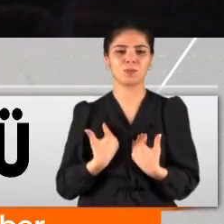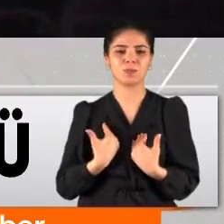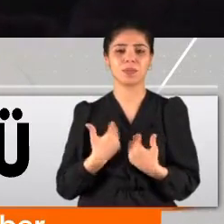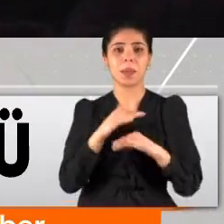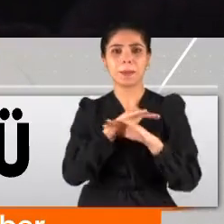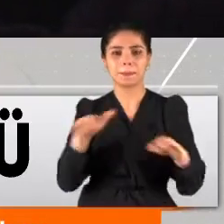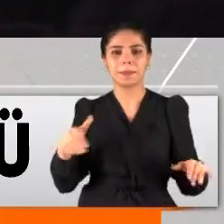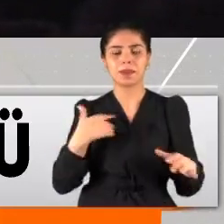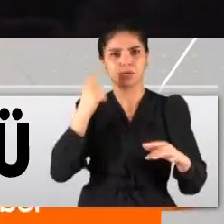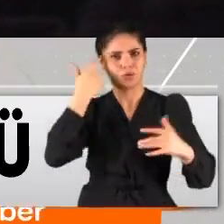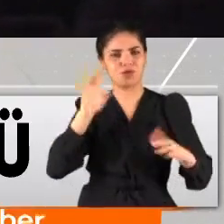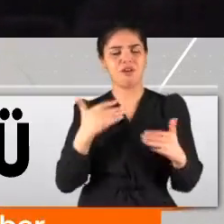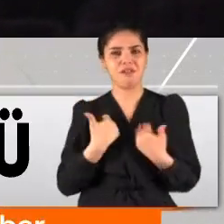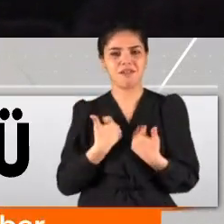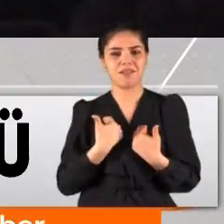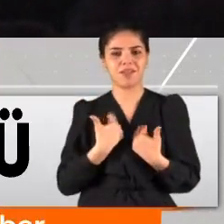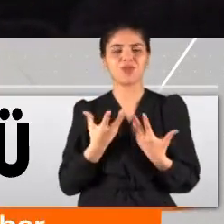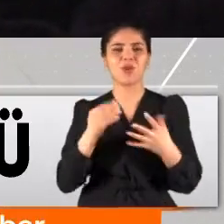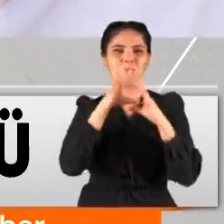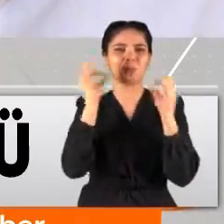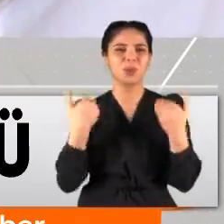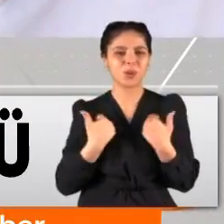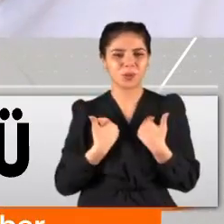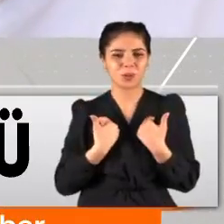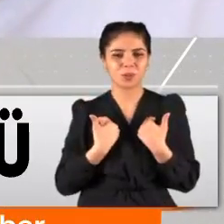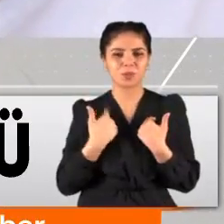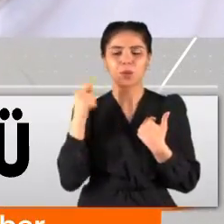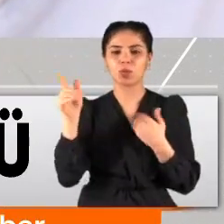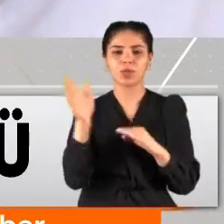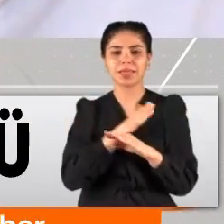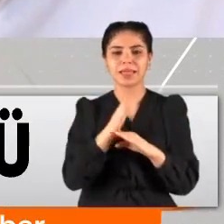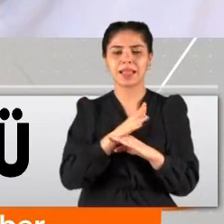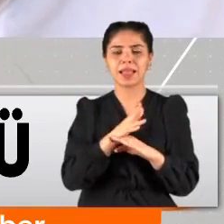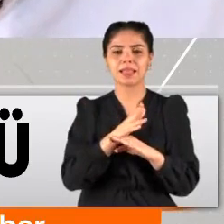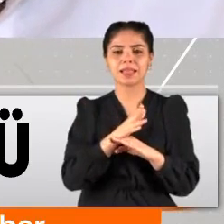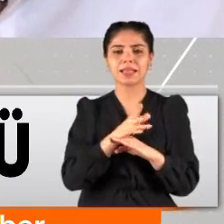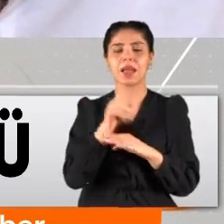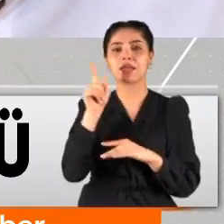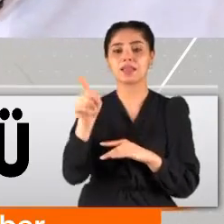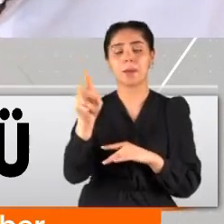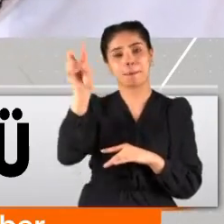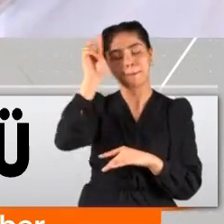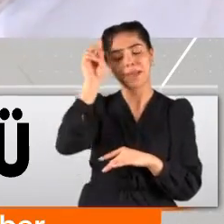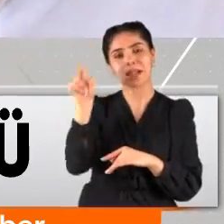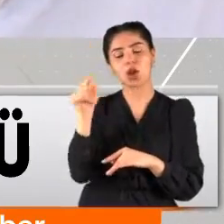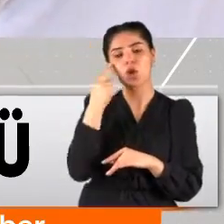geçince çok şaşırdım. Çok da mutlu oldum. Bu durumun tabii medikal tedavisi de önemli fakat psikolojik